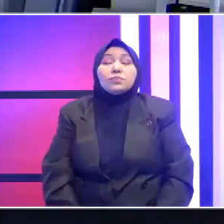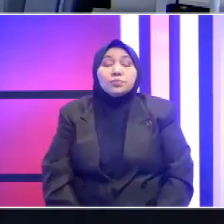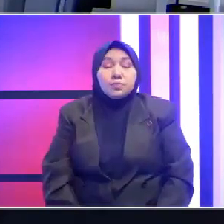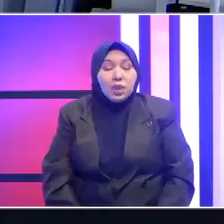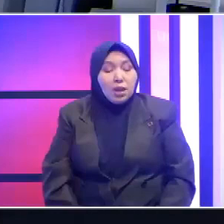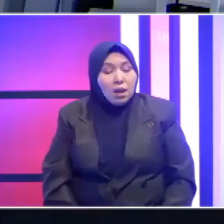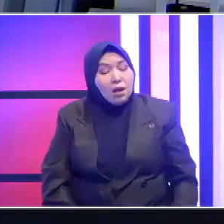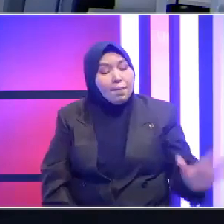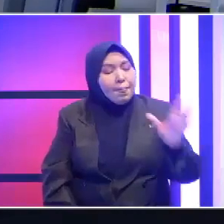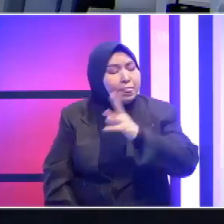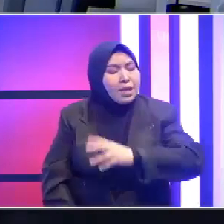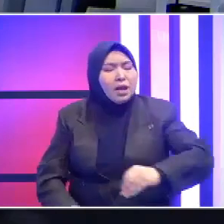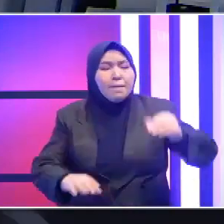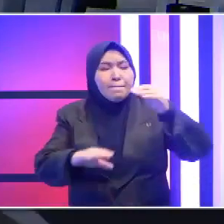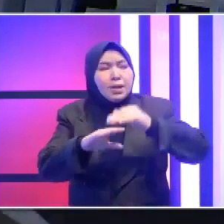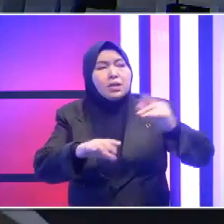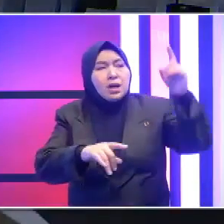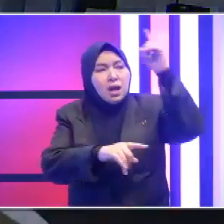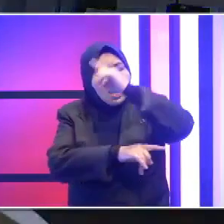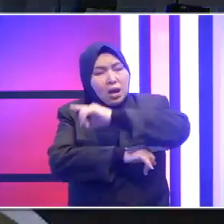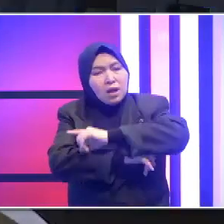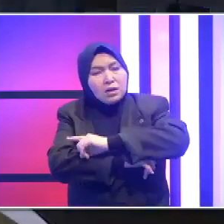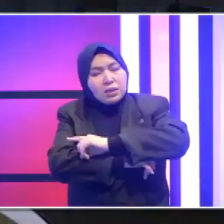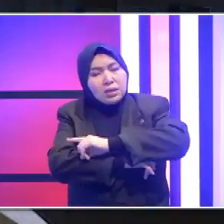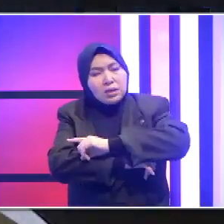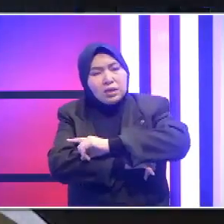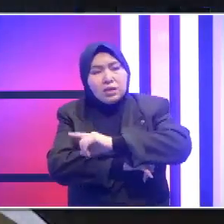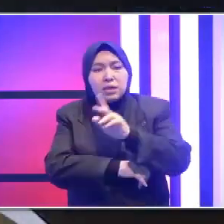Hai wayauma Yoona